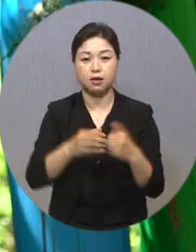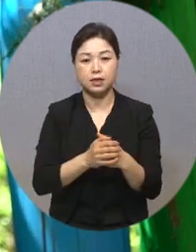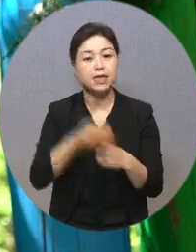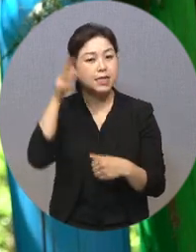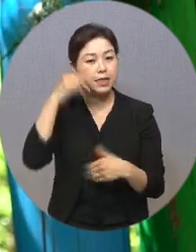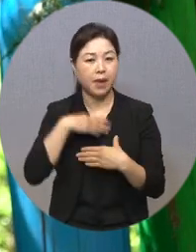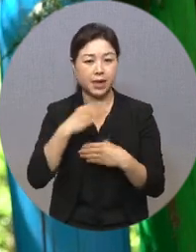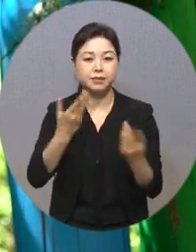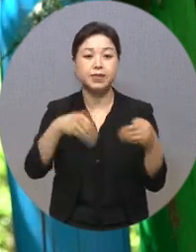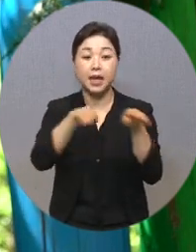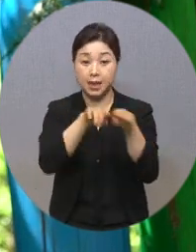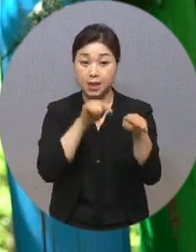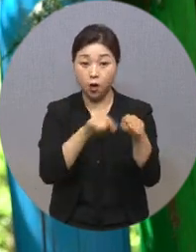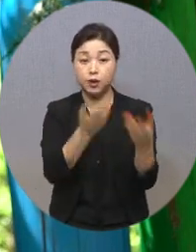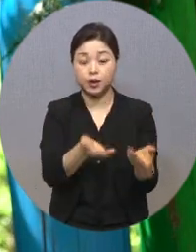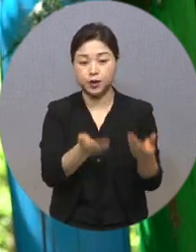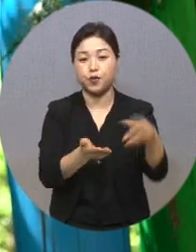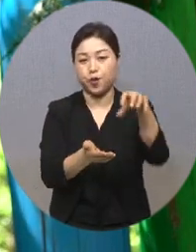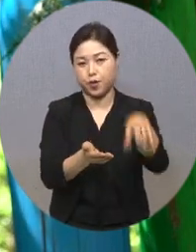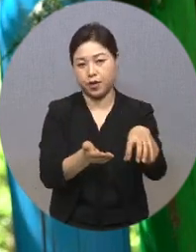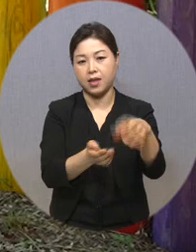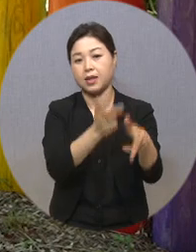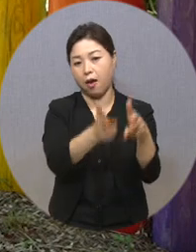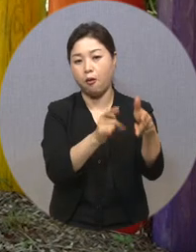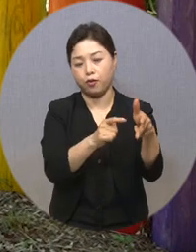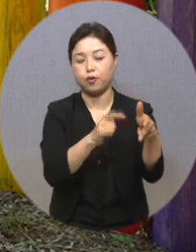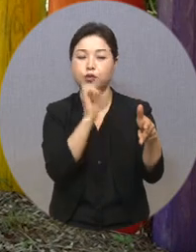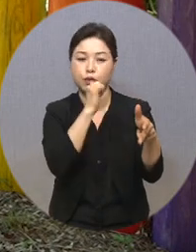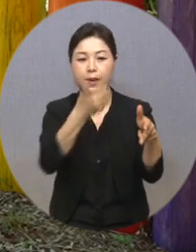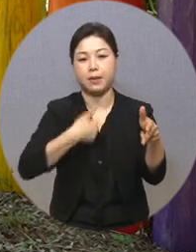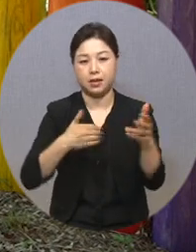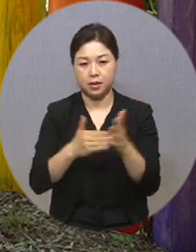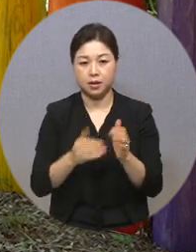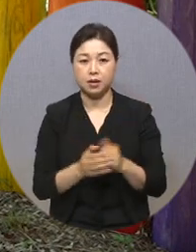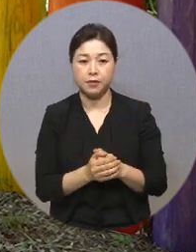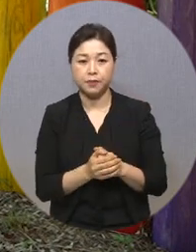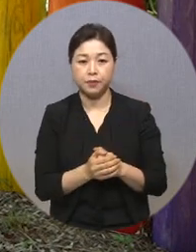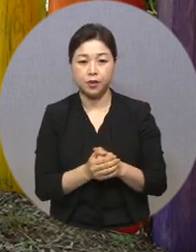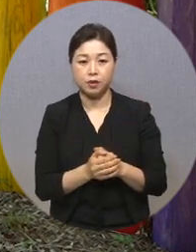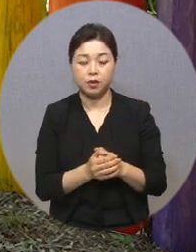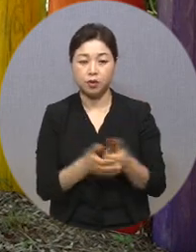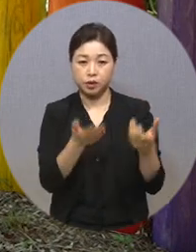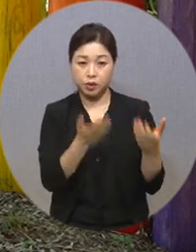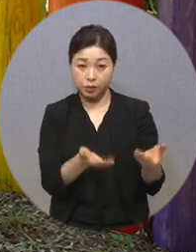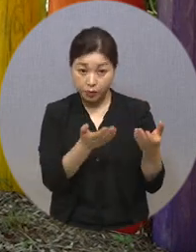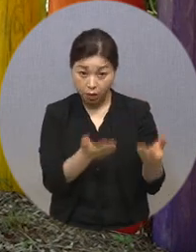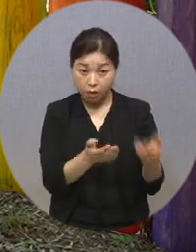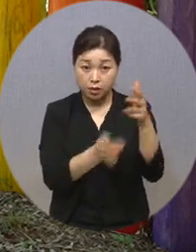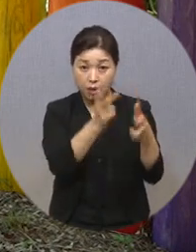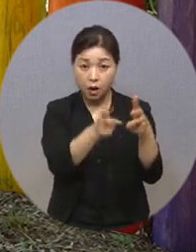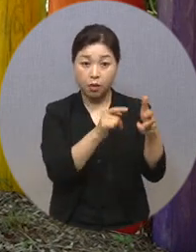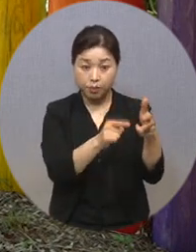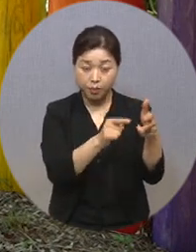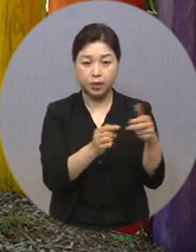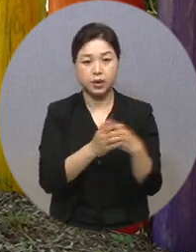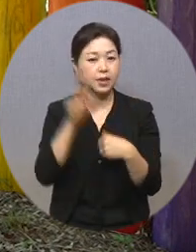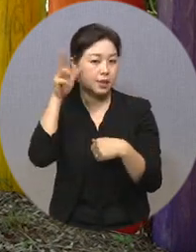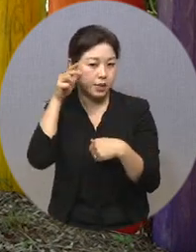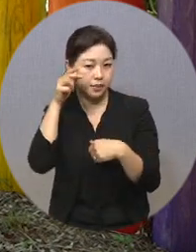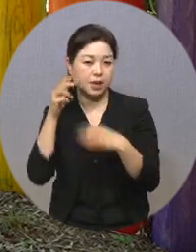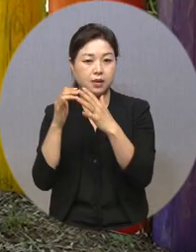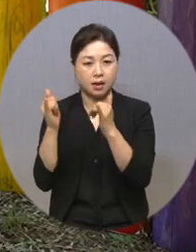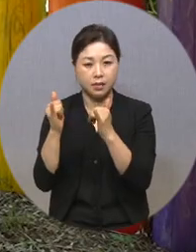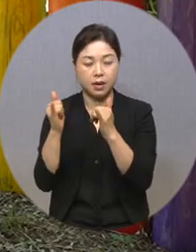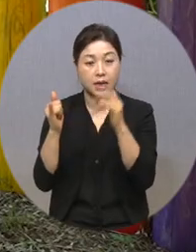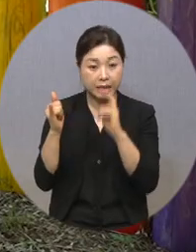안심센터 쉼터 프로그램을 안내받았습니다. 쉼터 프로그램은 대상자들에게 음악이나